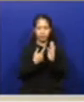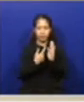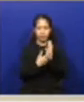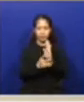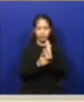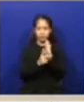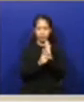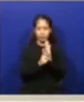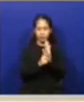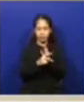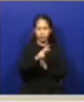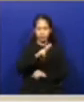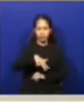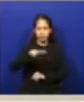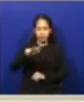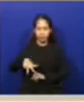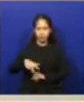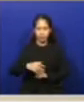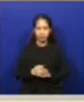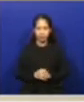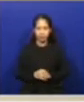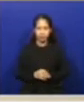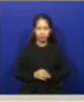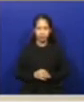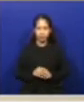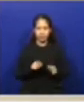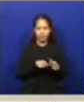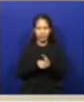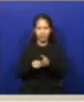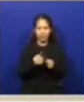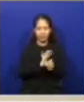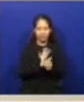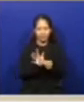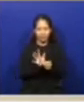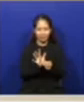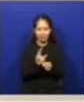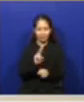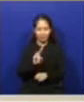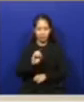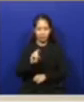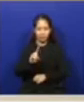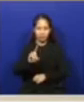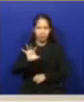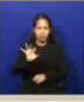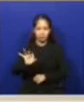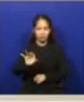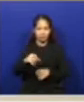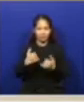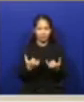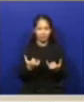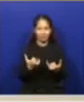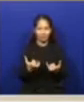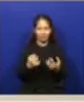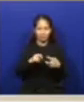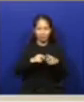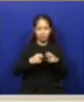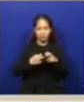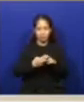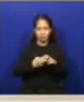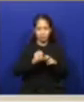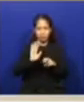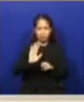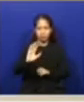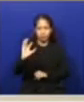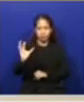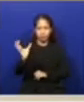รคเพื่อไทยไวรัสโคโรนา2019เป็นสถานการณ์ที่หลายๆประเทศ